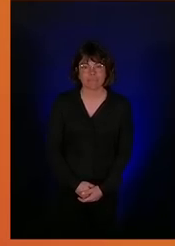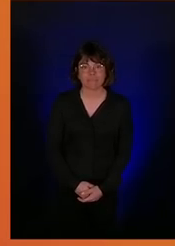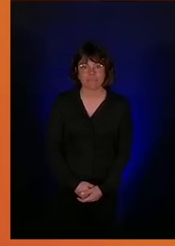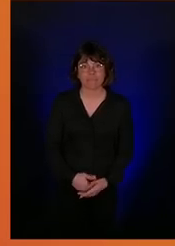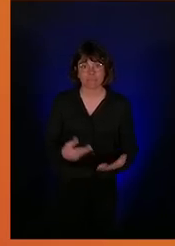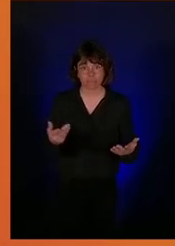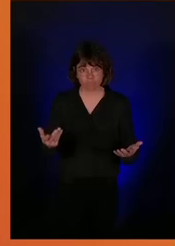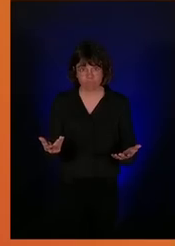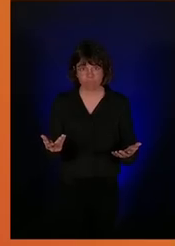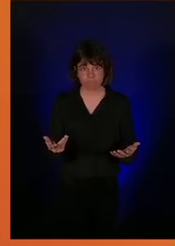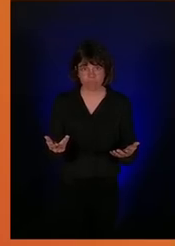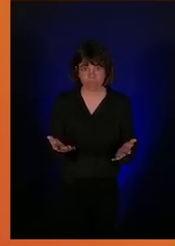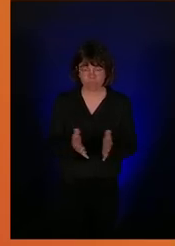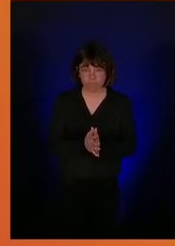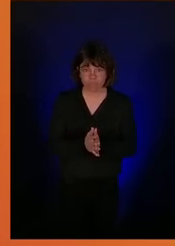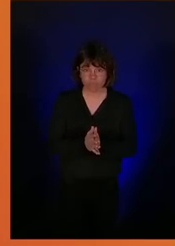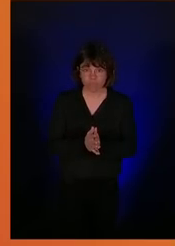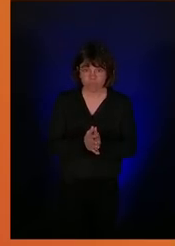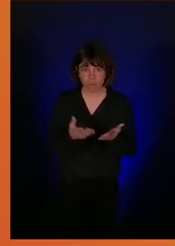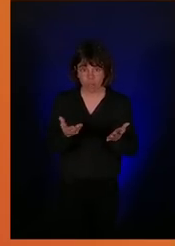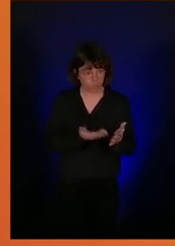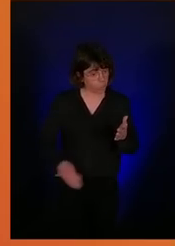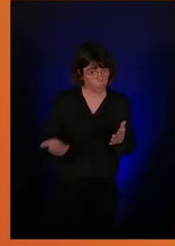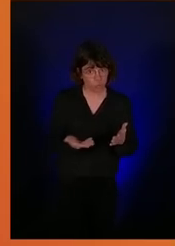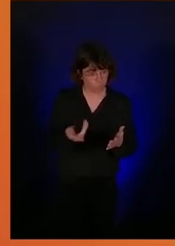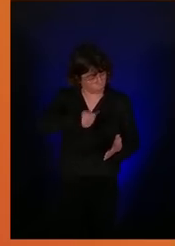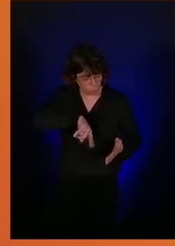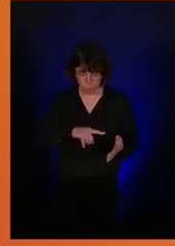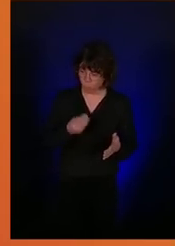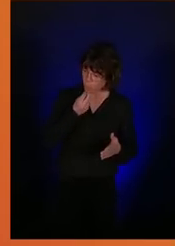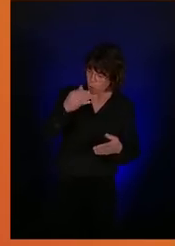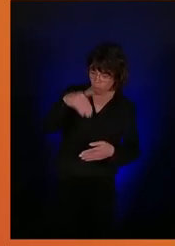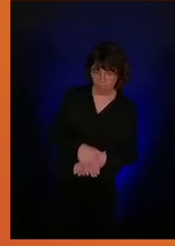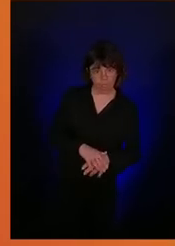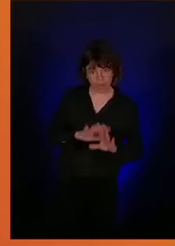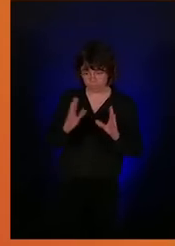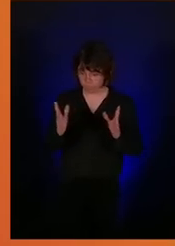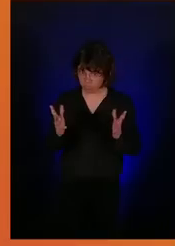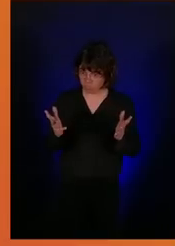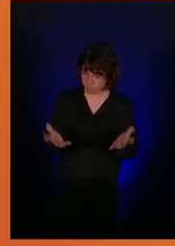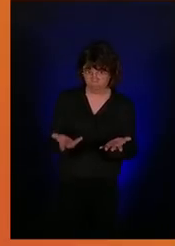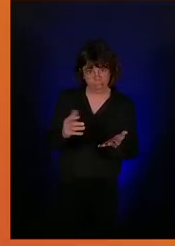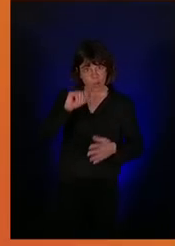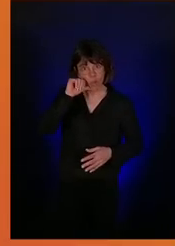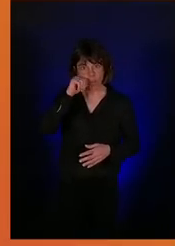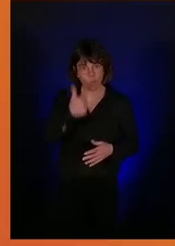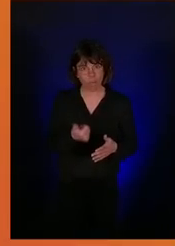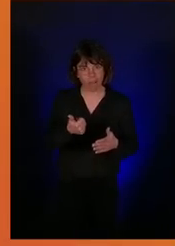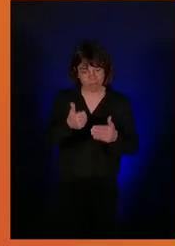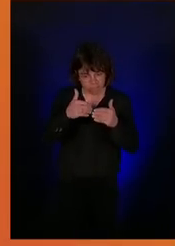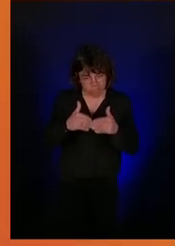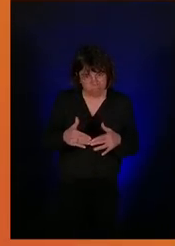Je vous souhaite... Et on se souhaite une excellente soirée. Et on se retrouve demain